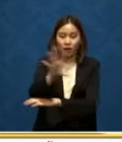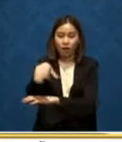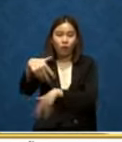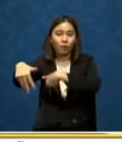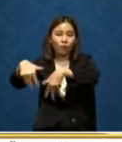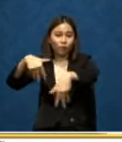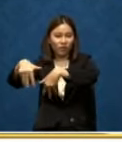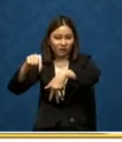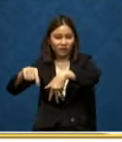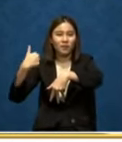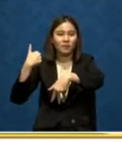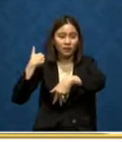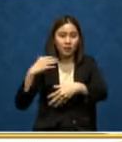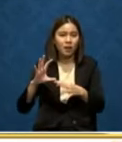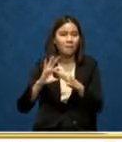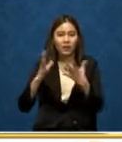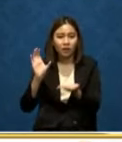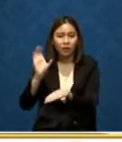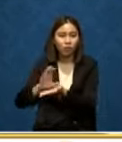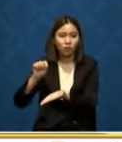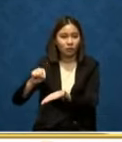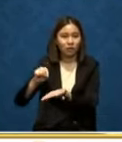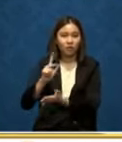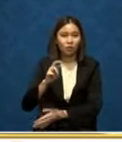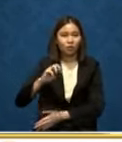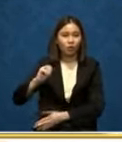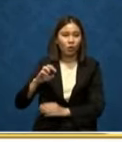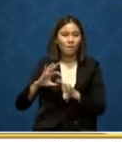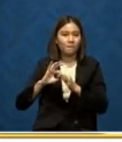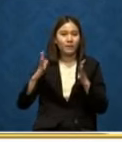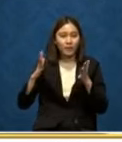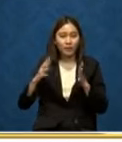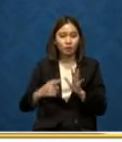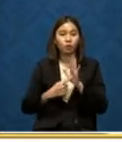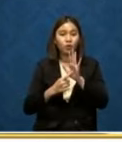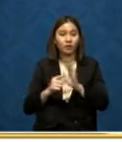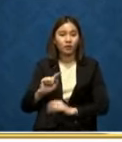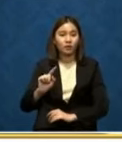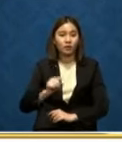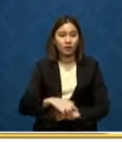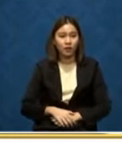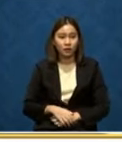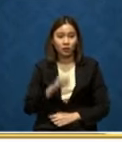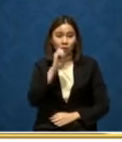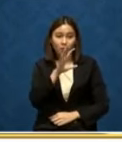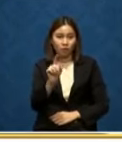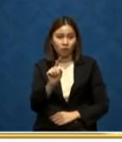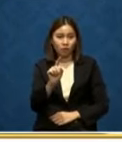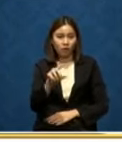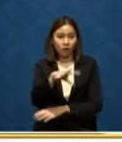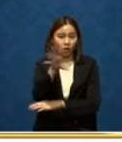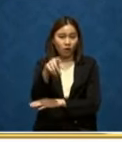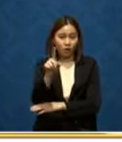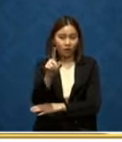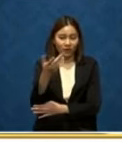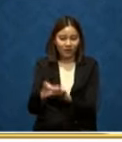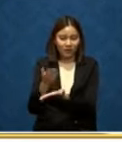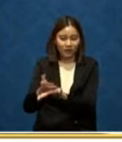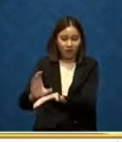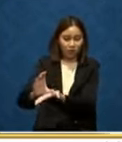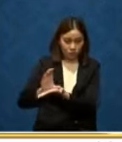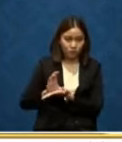พี่น้องประชาชนซึ่งไม่เกี่ยวกับกองทุนไม่เกี่ยวกับทางกรมนะครับเช่นกรณีของการอ้างว่าได้รับงบอุดหนุน